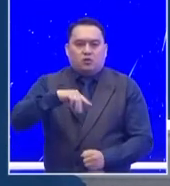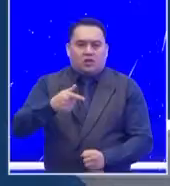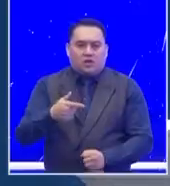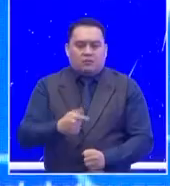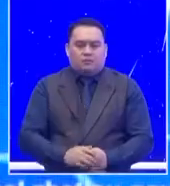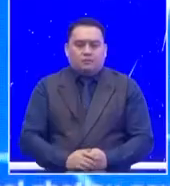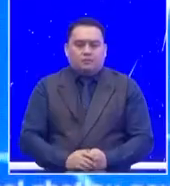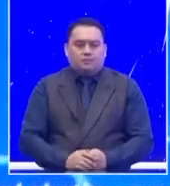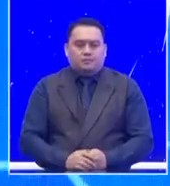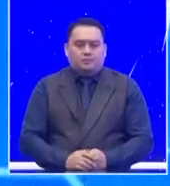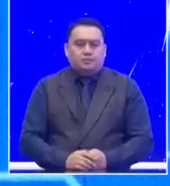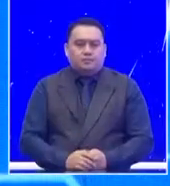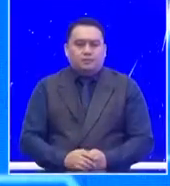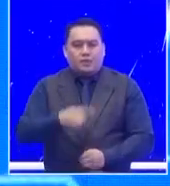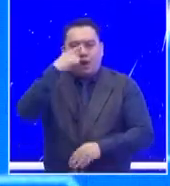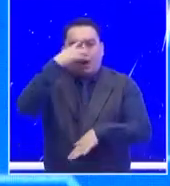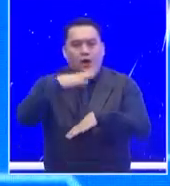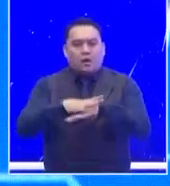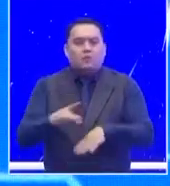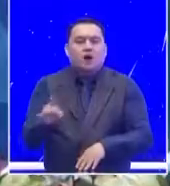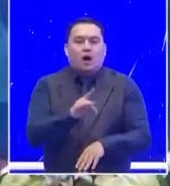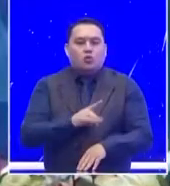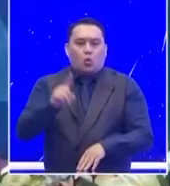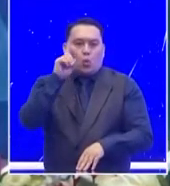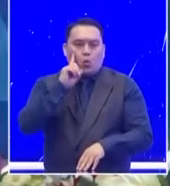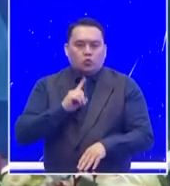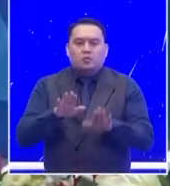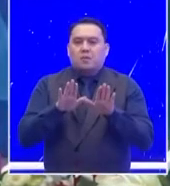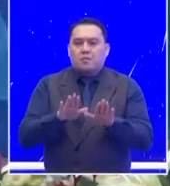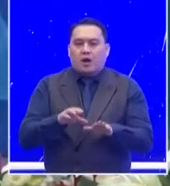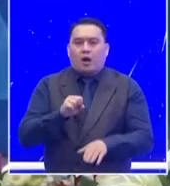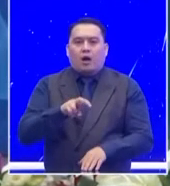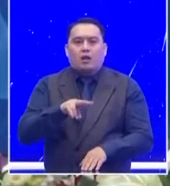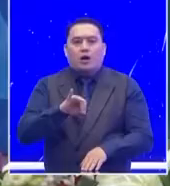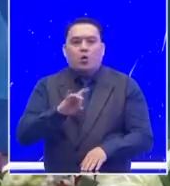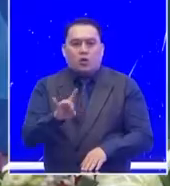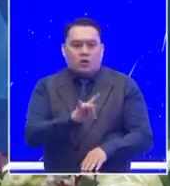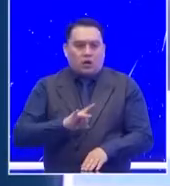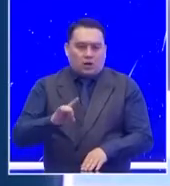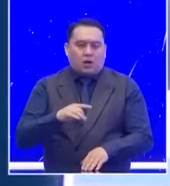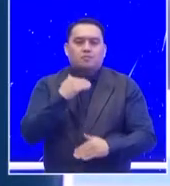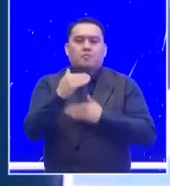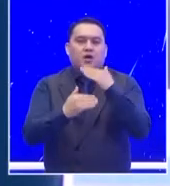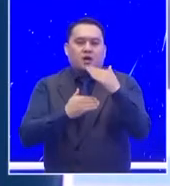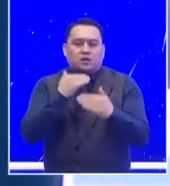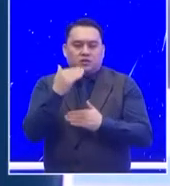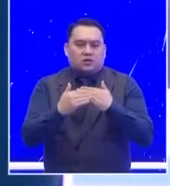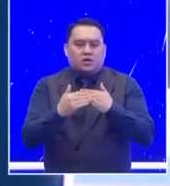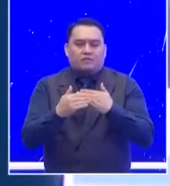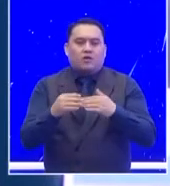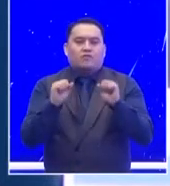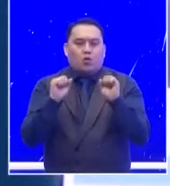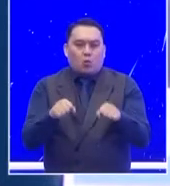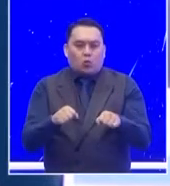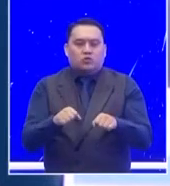тенге. Алибек Жаканбаев подчеркнул удобное географическое расположение Алакольского района и наличие перспективных транспортных коридоров,